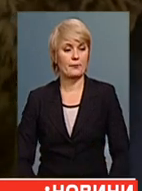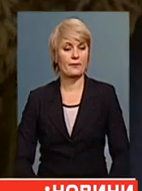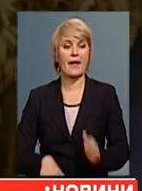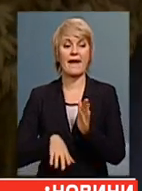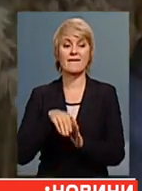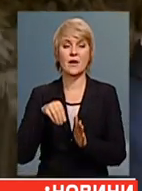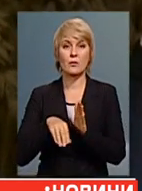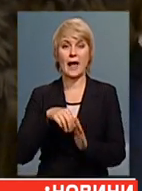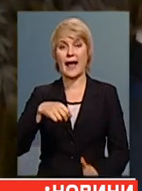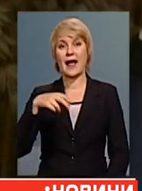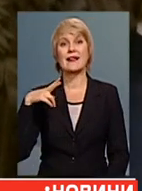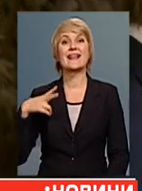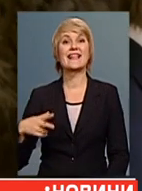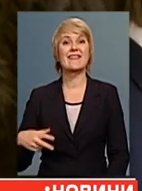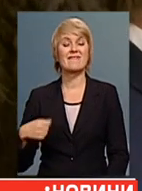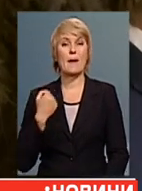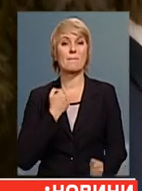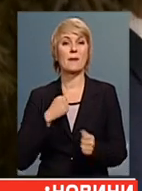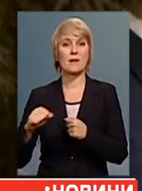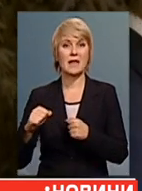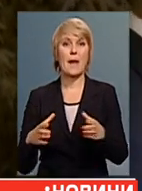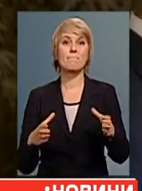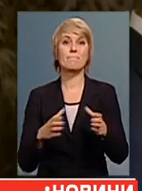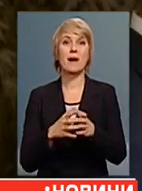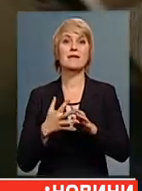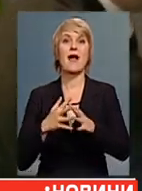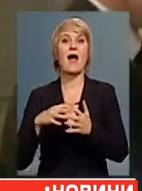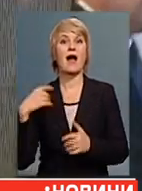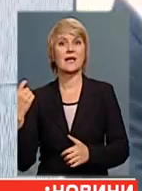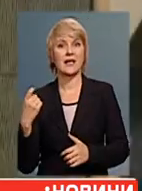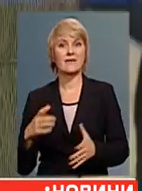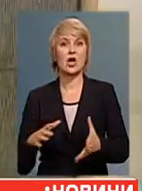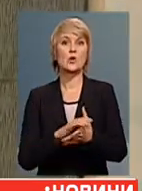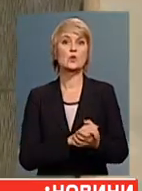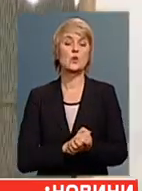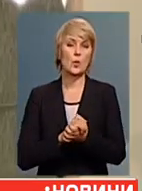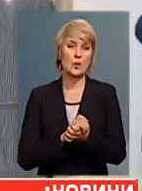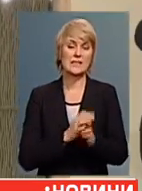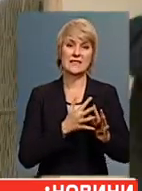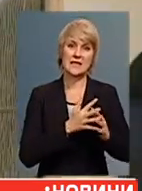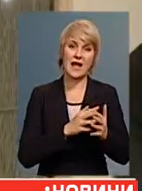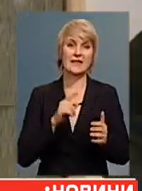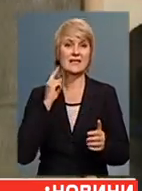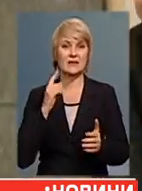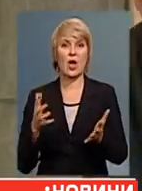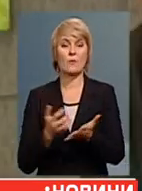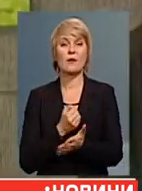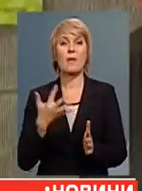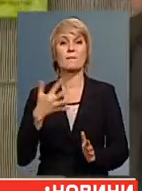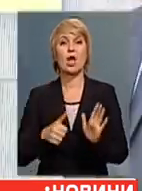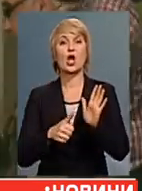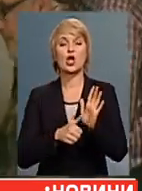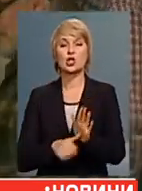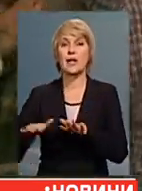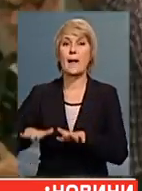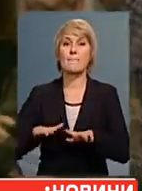На виборах у Литві перемогла опозиційна партія аграріїв «Союз селян і зелених». Вона отримає 56 місць у Сеймі. Це підсумки другого